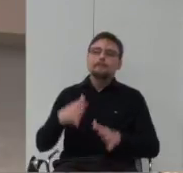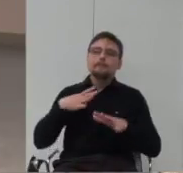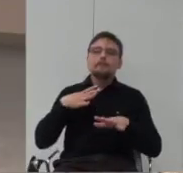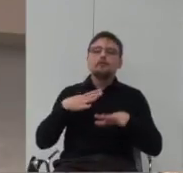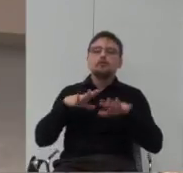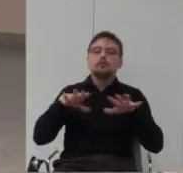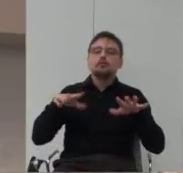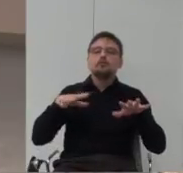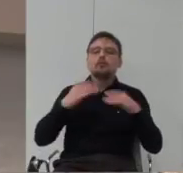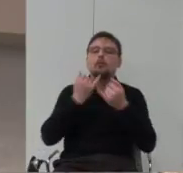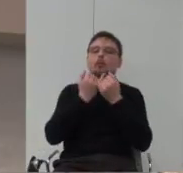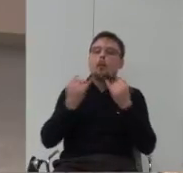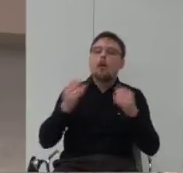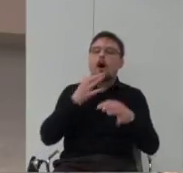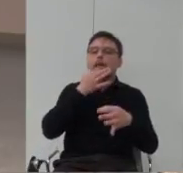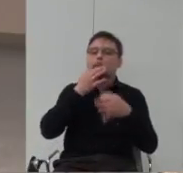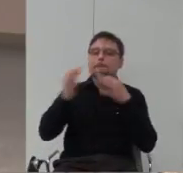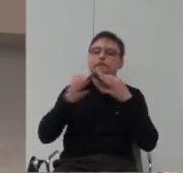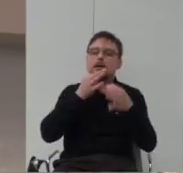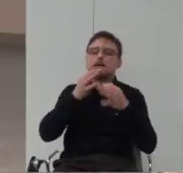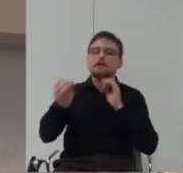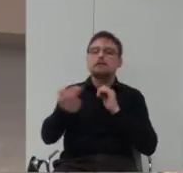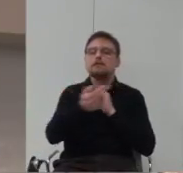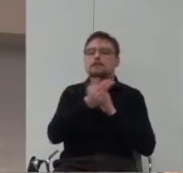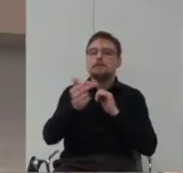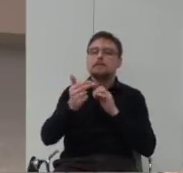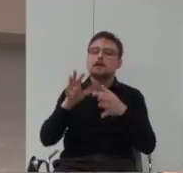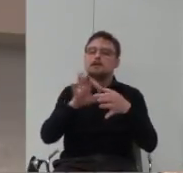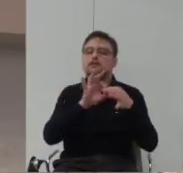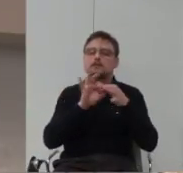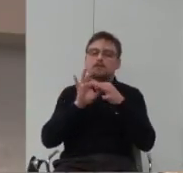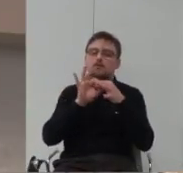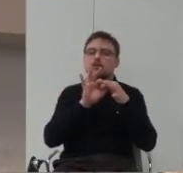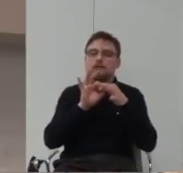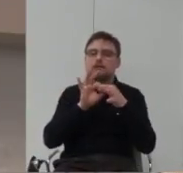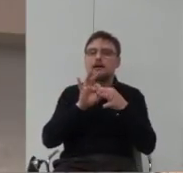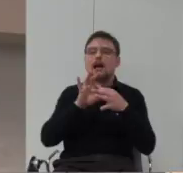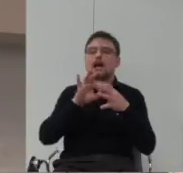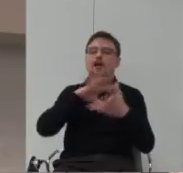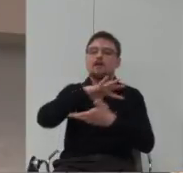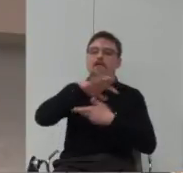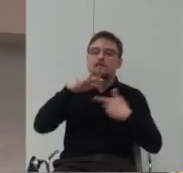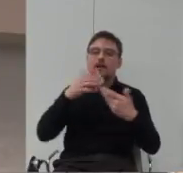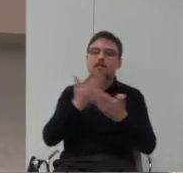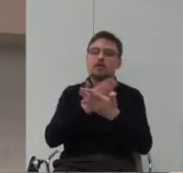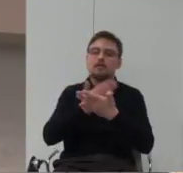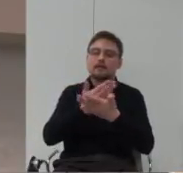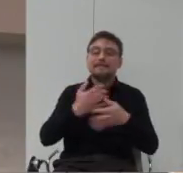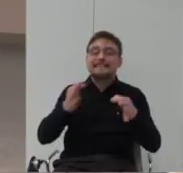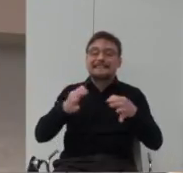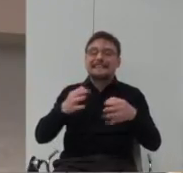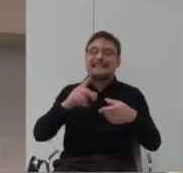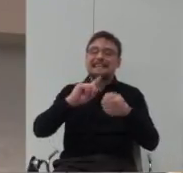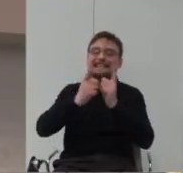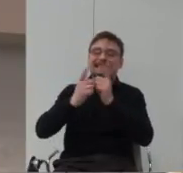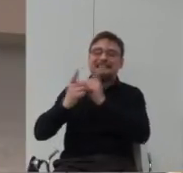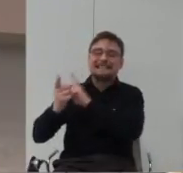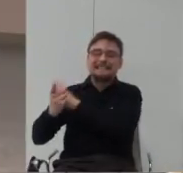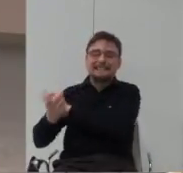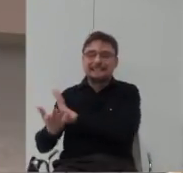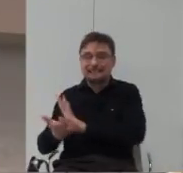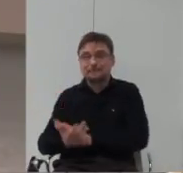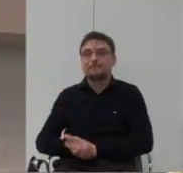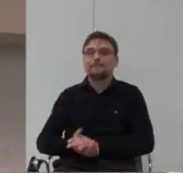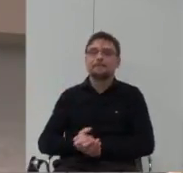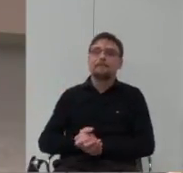wyglądać w przyszłości. Zadawane było sporo pytań związanych właśnie z tym, co mówiłem,